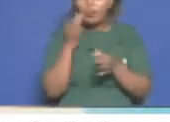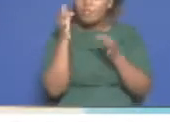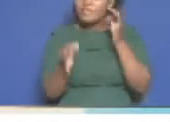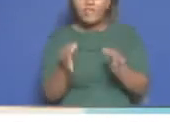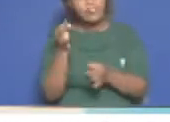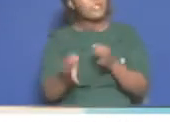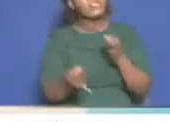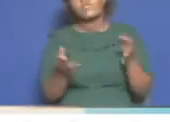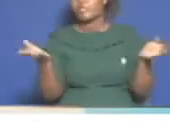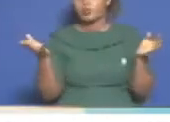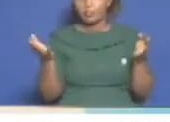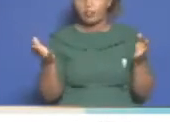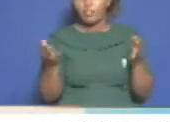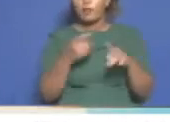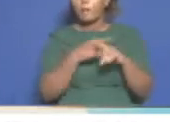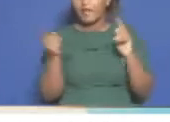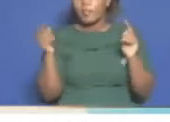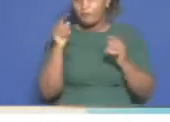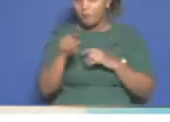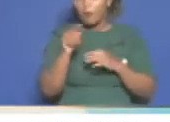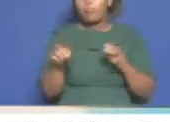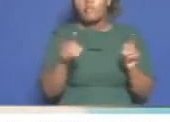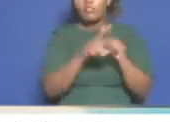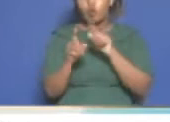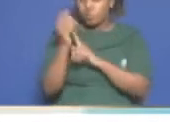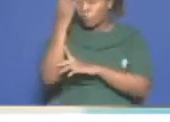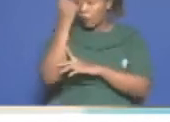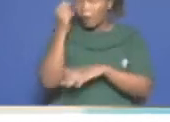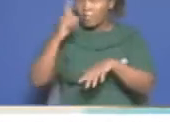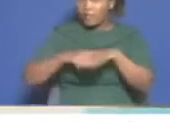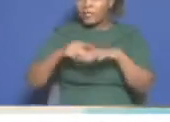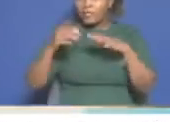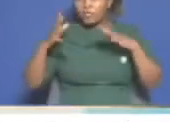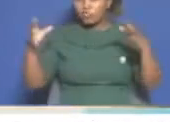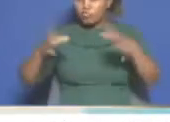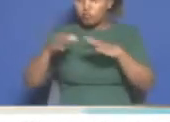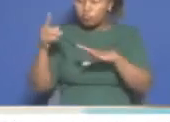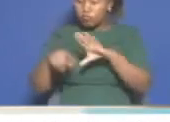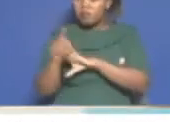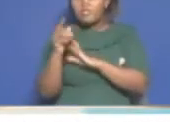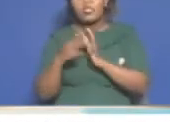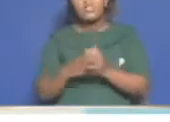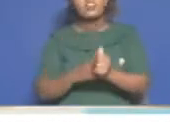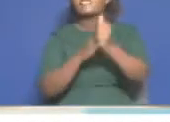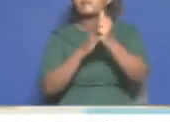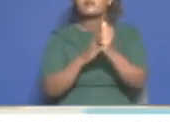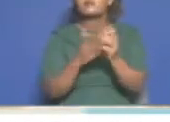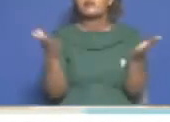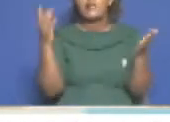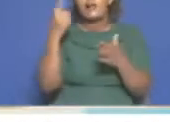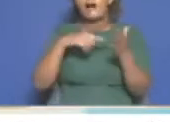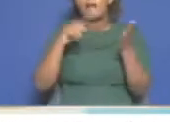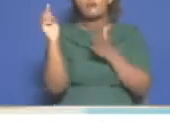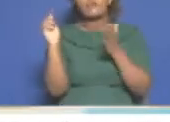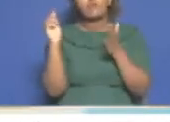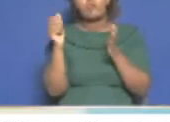haki gani wanahujumu. Ndiyo maana hawa watu wakiingia huko katika mambo ya uongozi hawapitishi miswada ambayo itainua